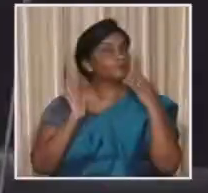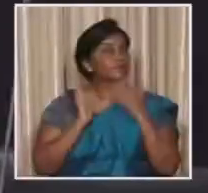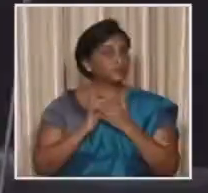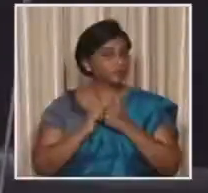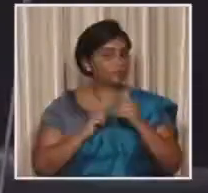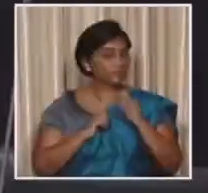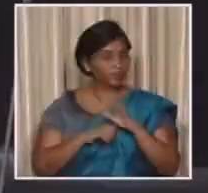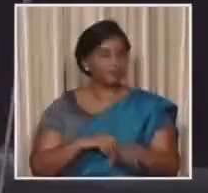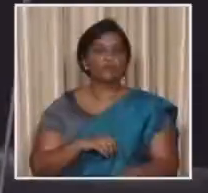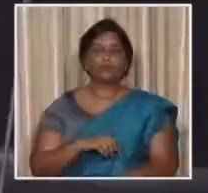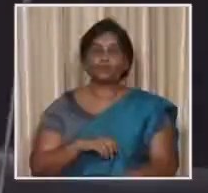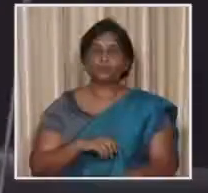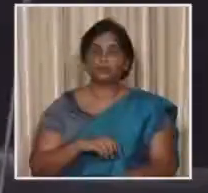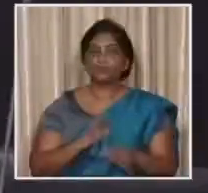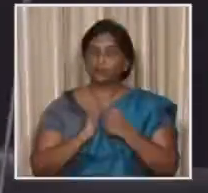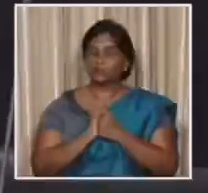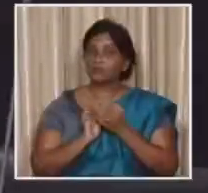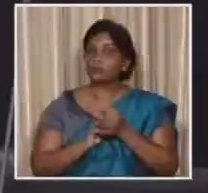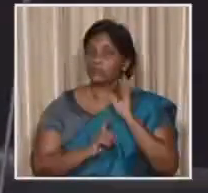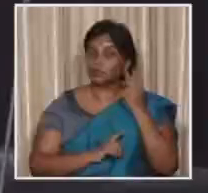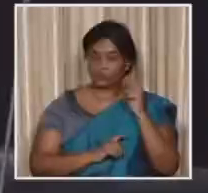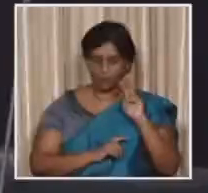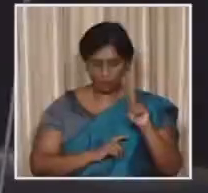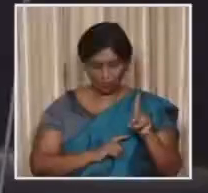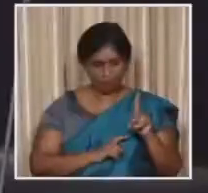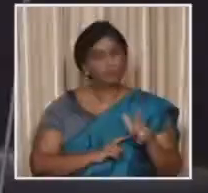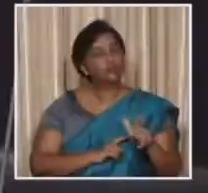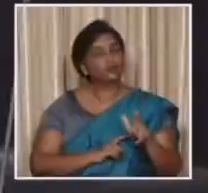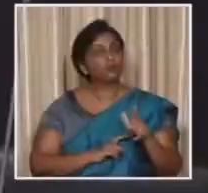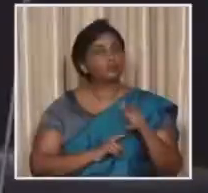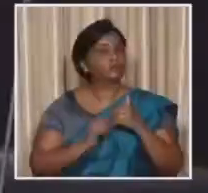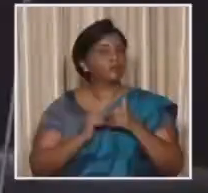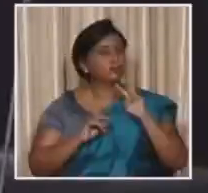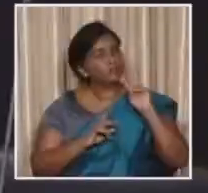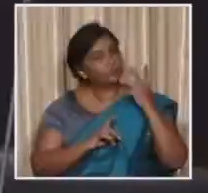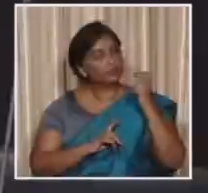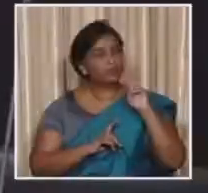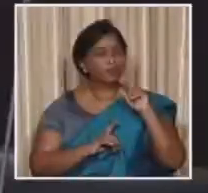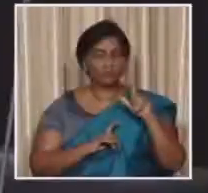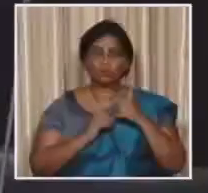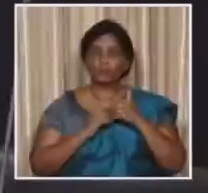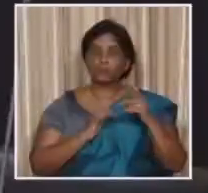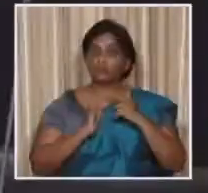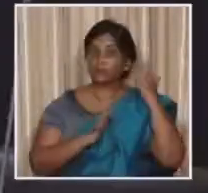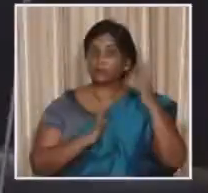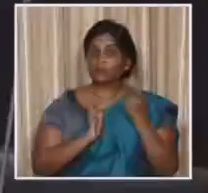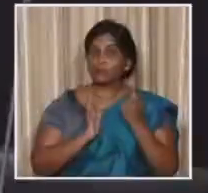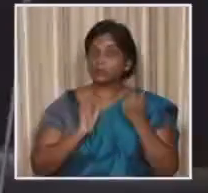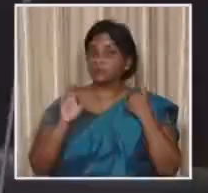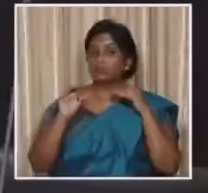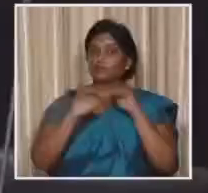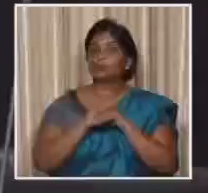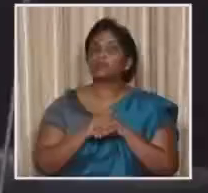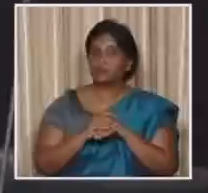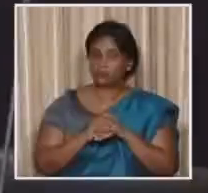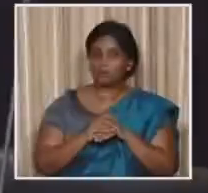යටතේ ගරු සභාපතිතුමනි 2027 වෙනකම් කවුරු ආණ්ඩුව ගත්තත් ඉන්ටර්නැෂනල් මනි මාකට් එකට කැපිටල්